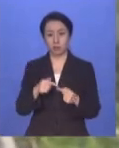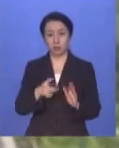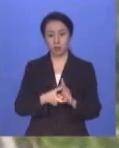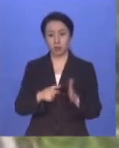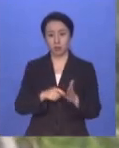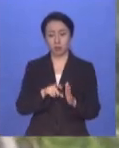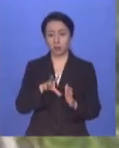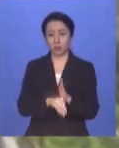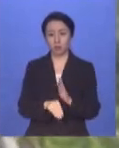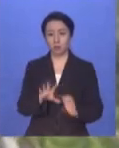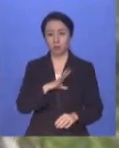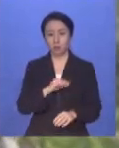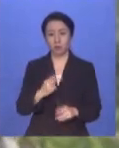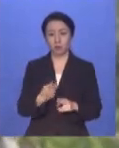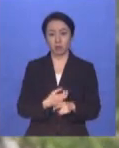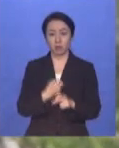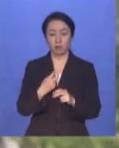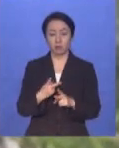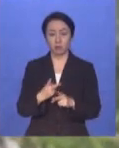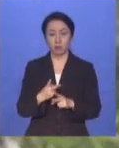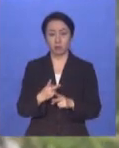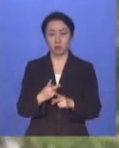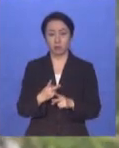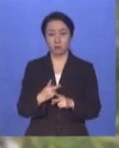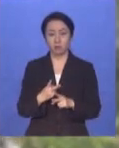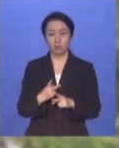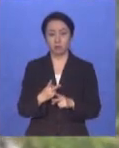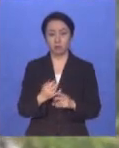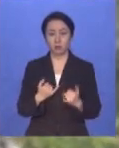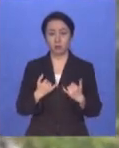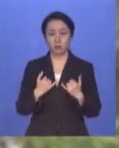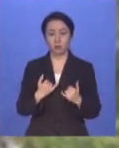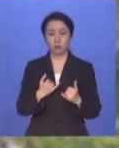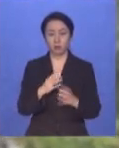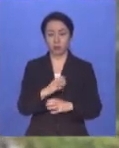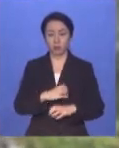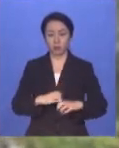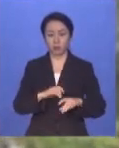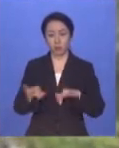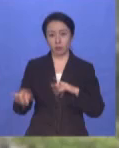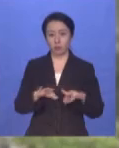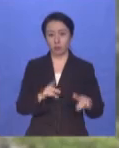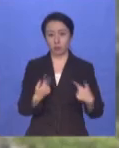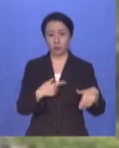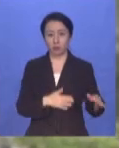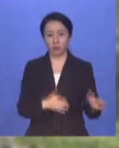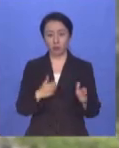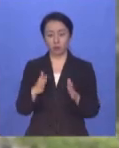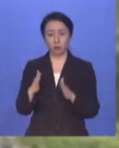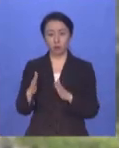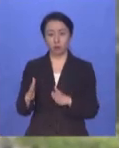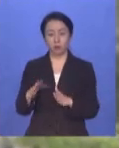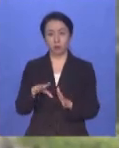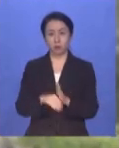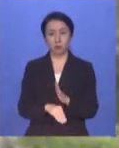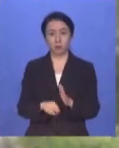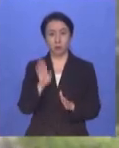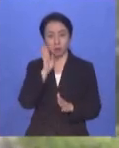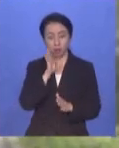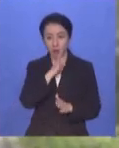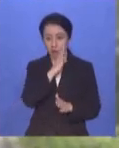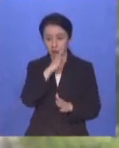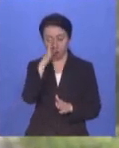кәмелетке толмағандардың қауіпсіздігін қамтамасыз ету жөніндегі шараларды орындамағаны үшін